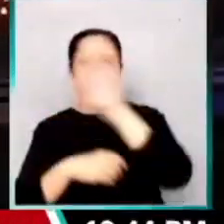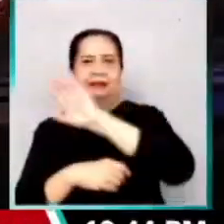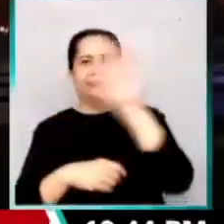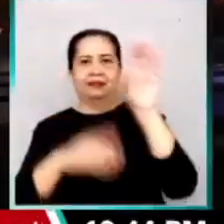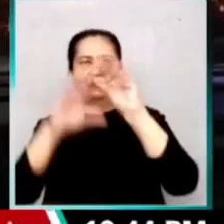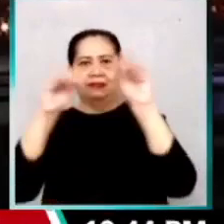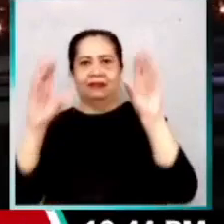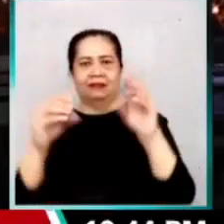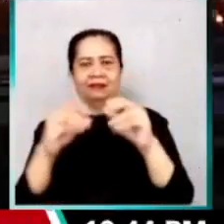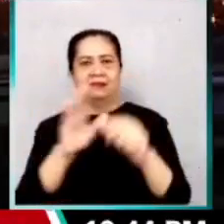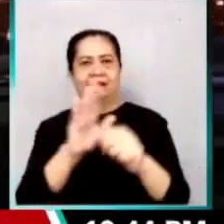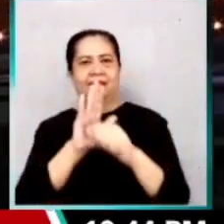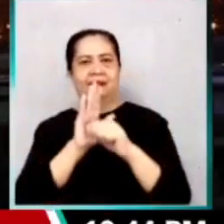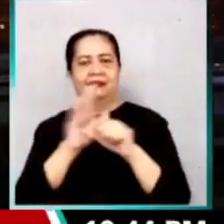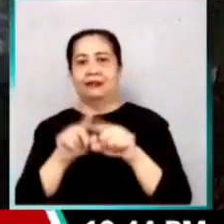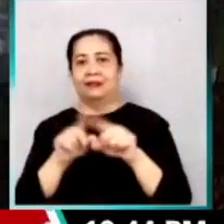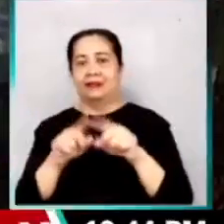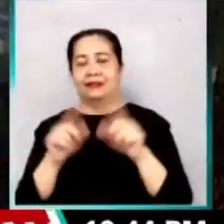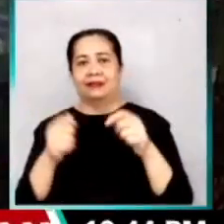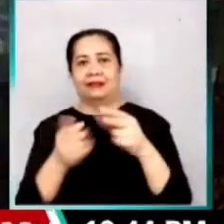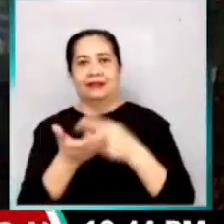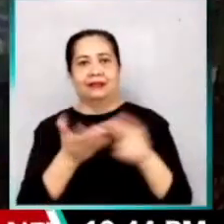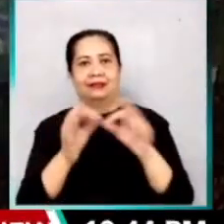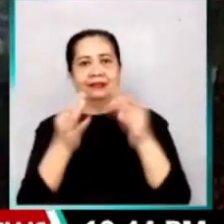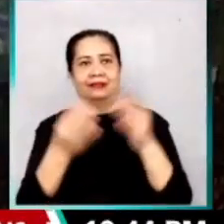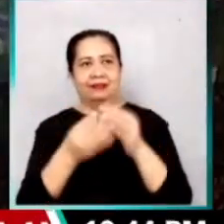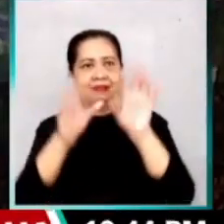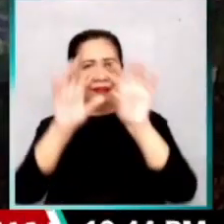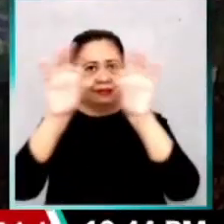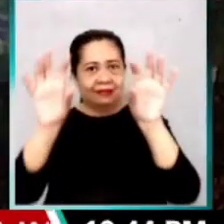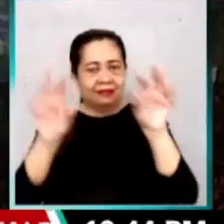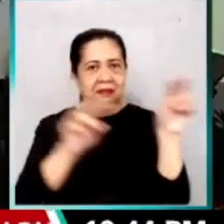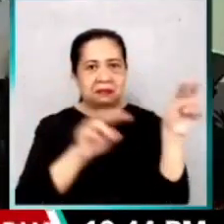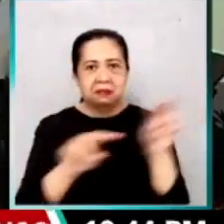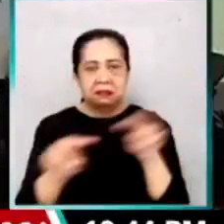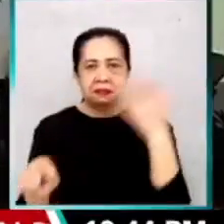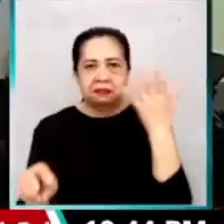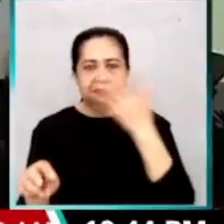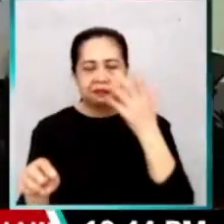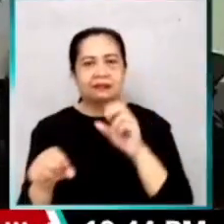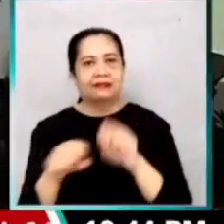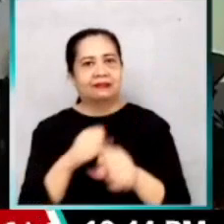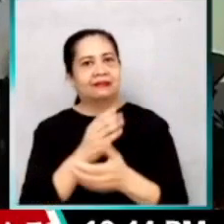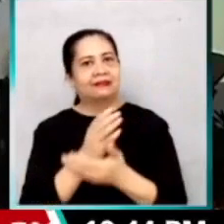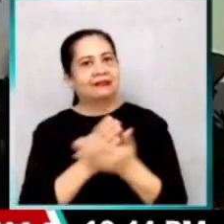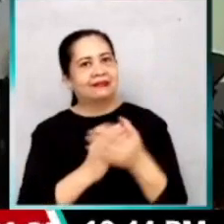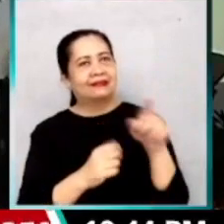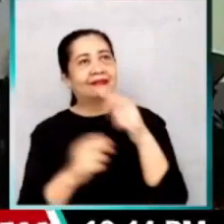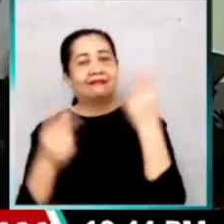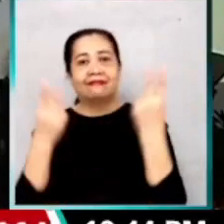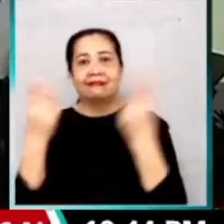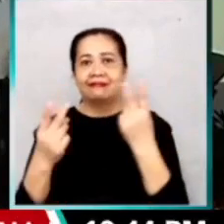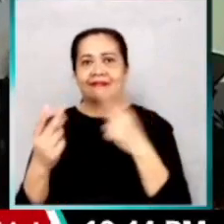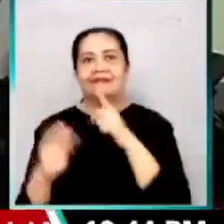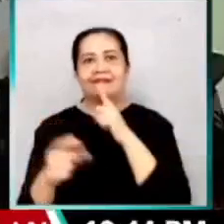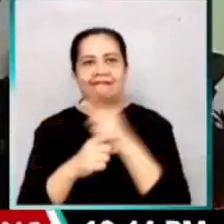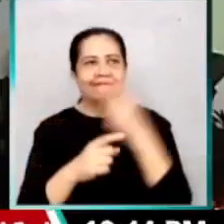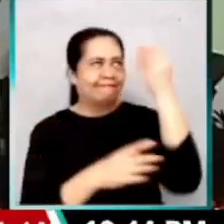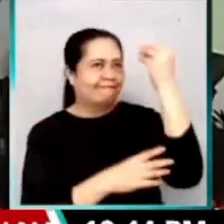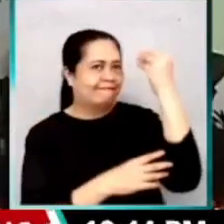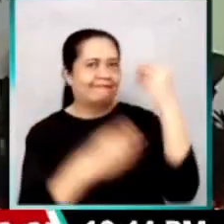Atraksyon din dito ang Belen na ito na talaga namang agaw pansin. Kaya naman ang ilang mga namamasyal todo pa picture at